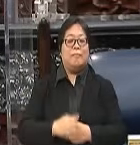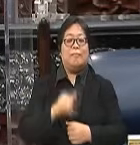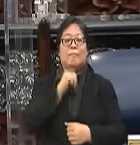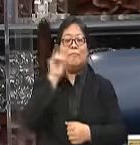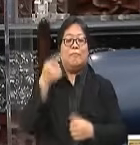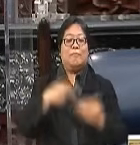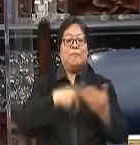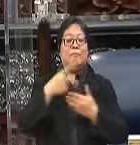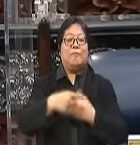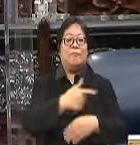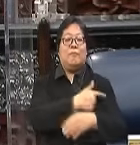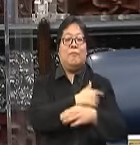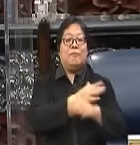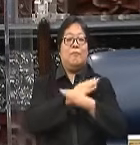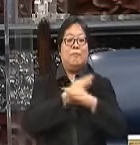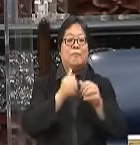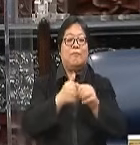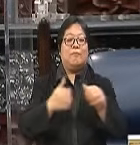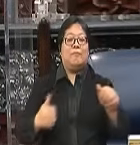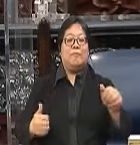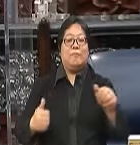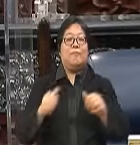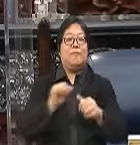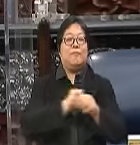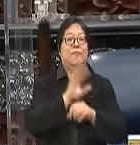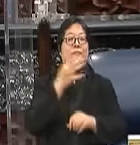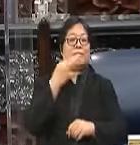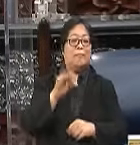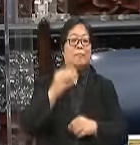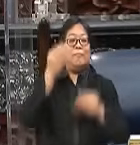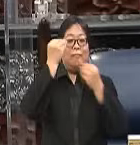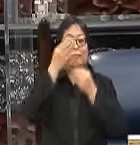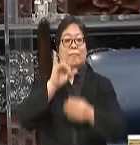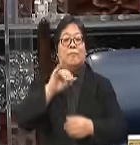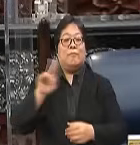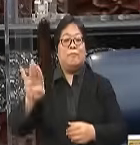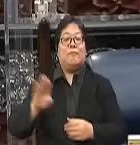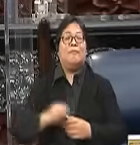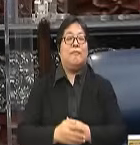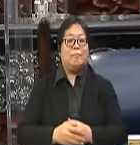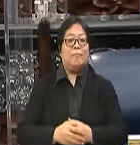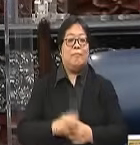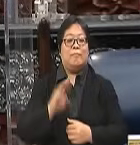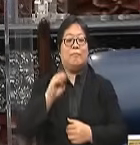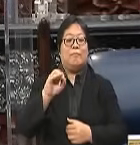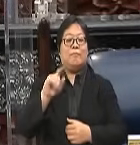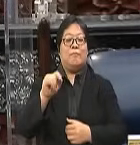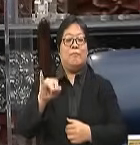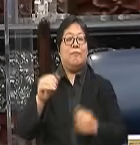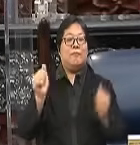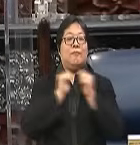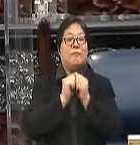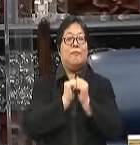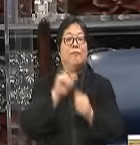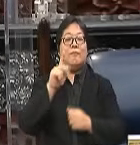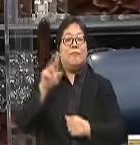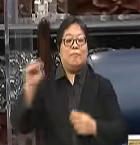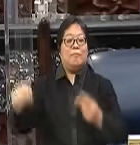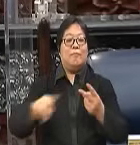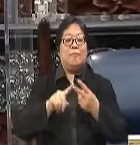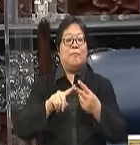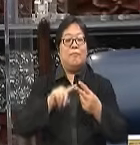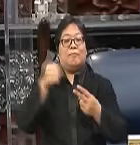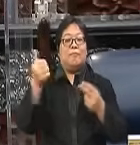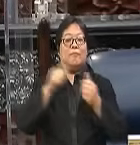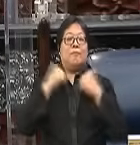vaksinasi dalam mengekang melengkapi naikin untuk malu-maluin format musti bersama ke cm dan Regency